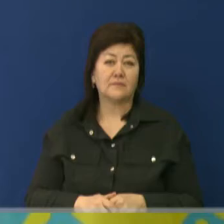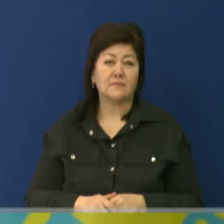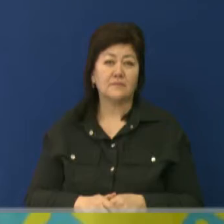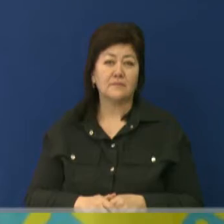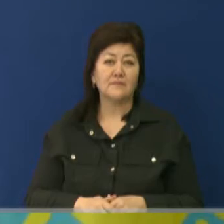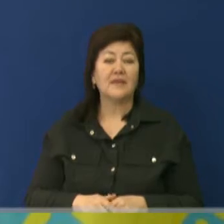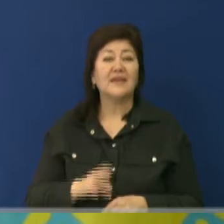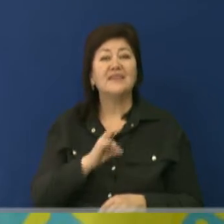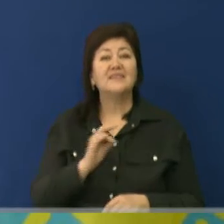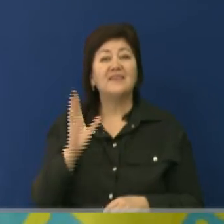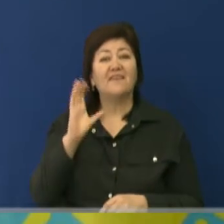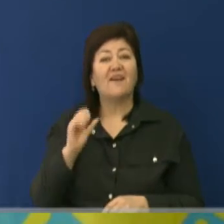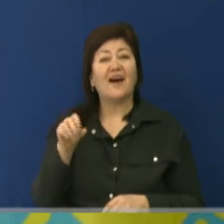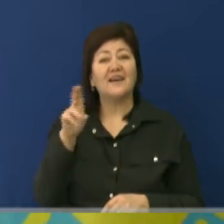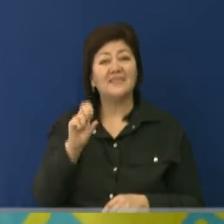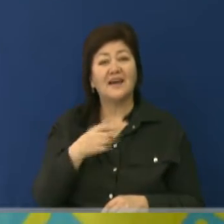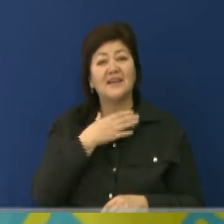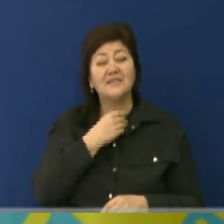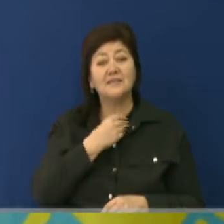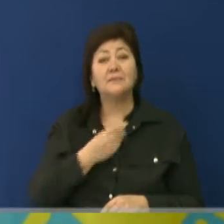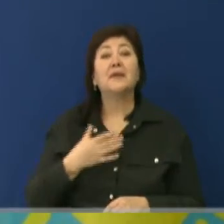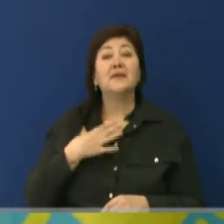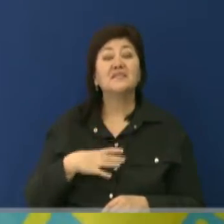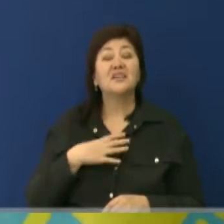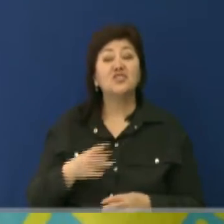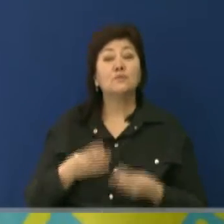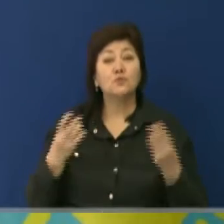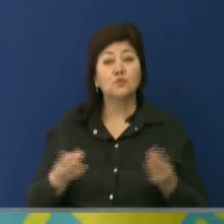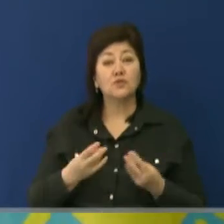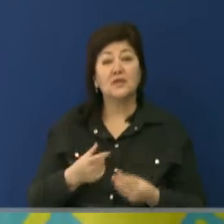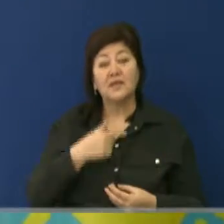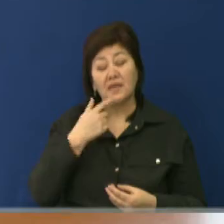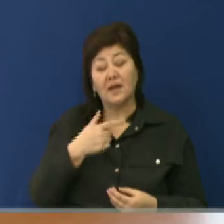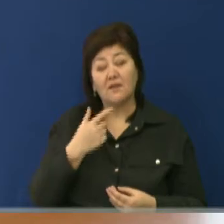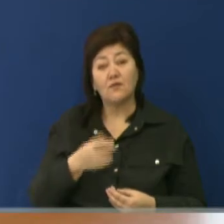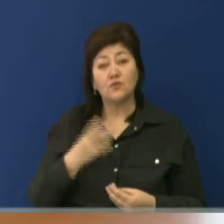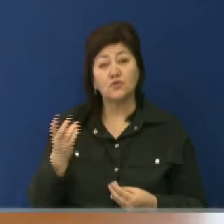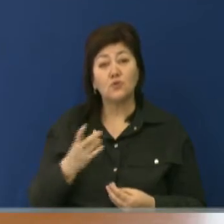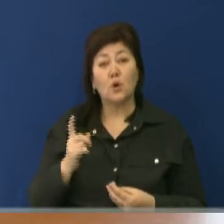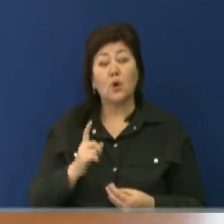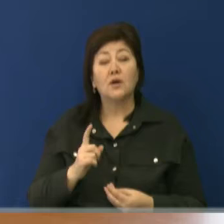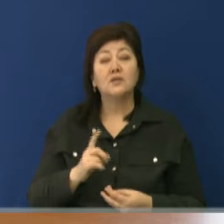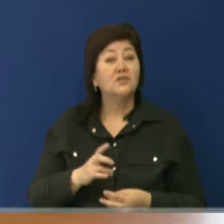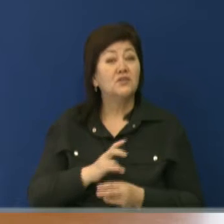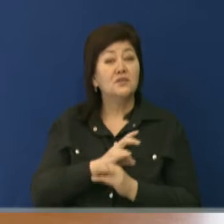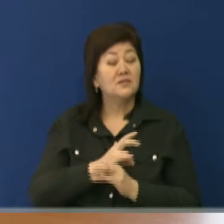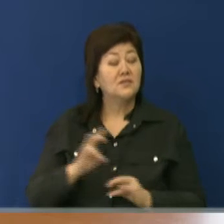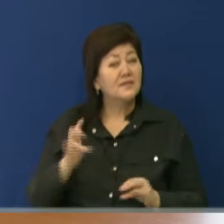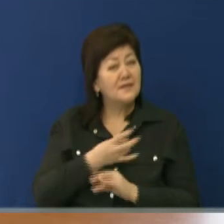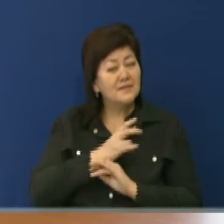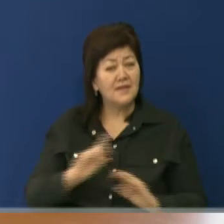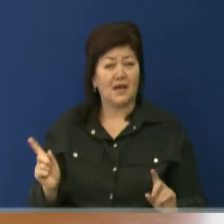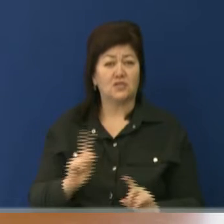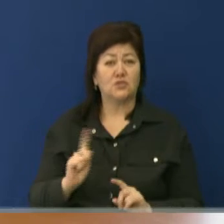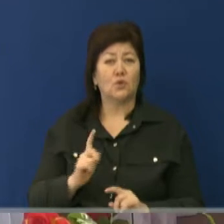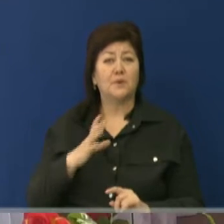Менен Невада Семей қозғалысы бүгінгі таңда не үшін қажет деп сұрағанда, мен әлемде полигонмен соғыстың болмауы үшін деп жауап беремін. Біз ядролық